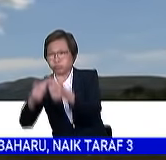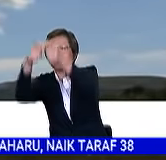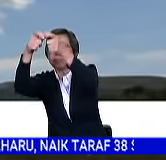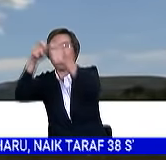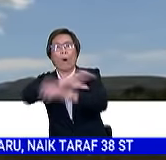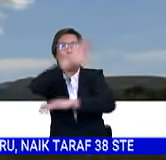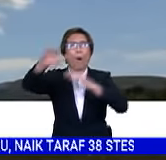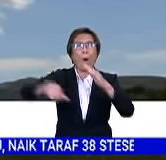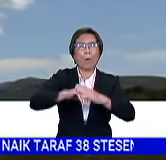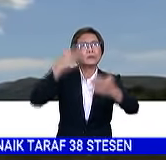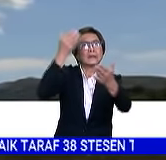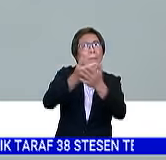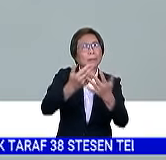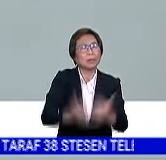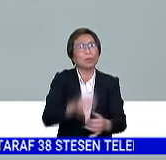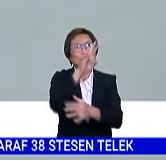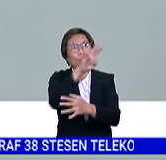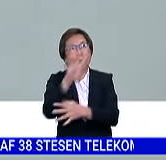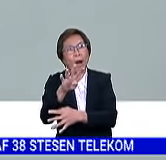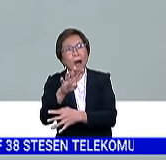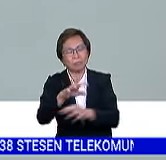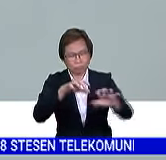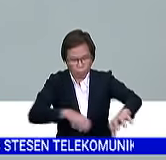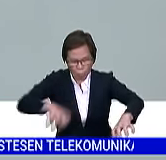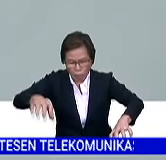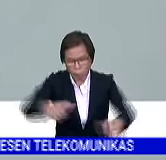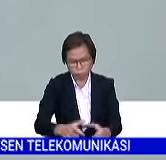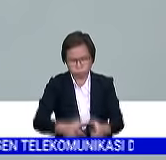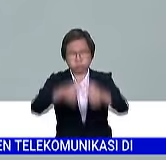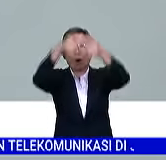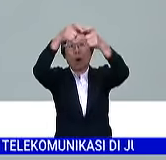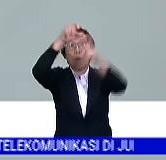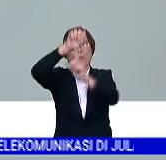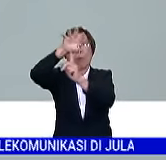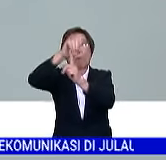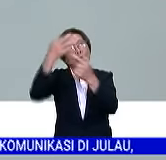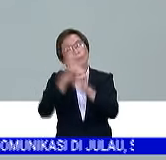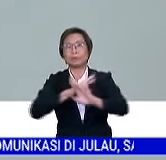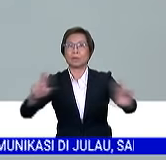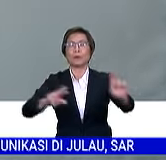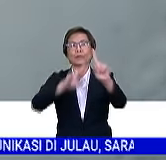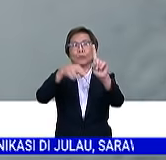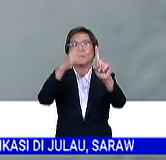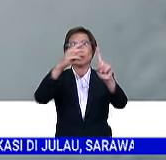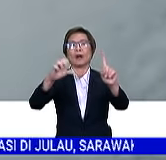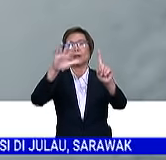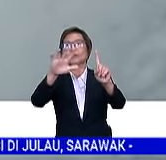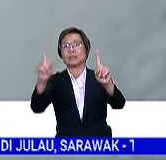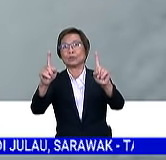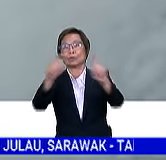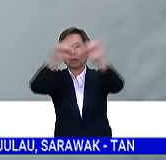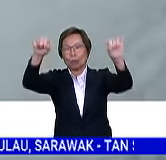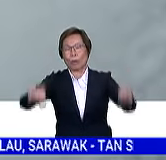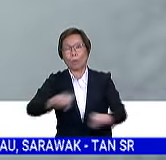Secara keseluruhan, sehingga kini 74 tapak menara telekomunikasi telah siap dan 1,651